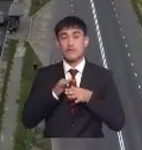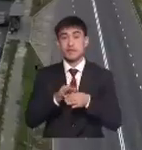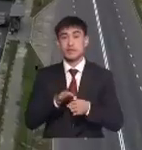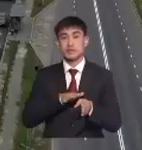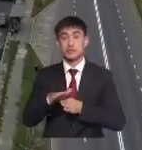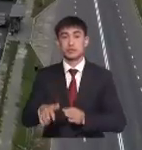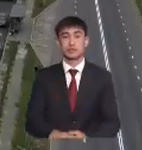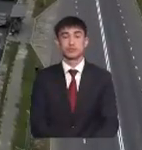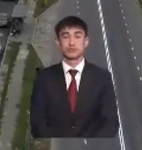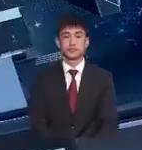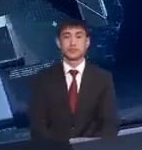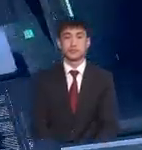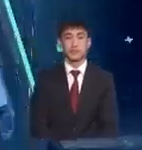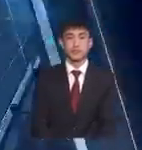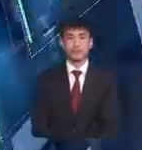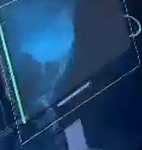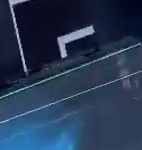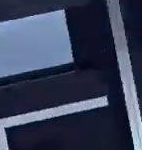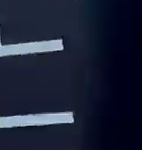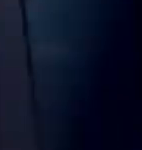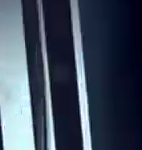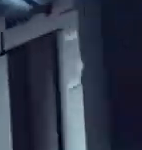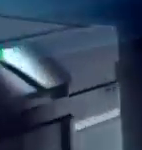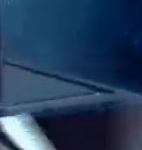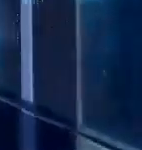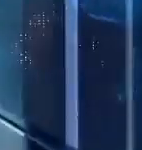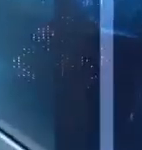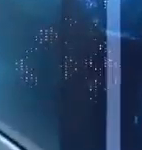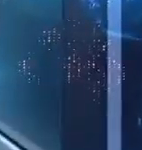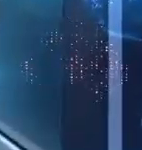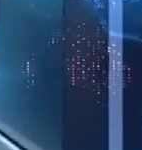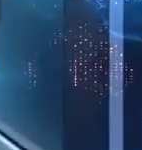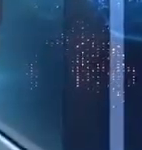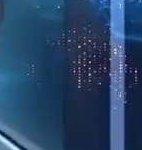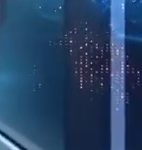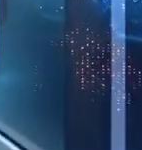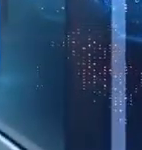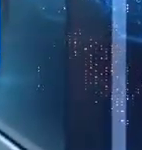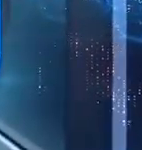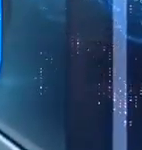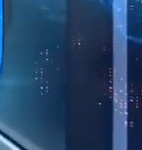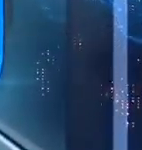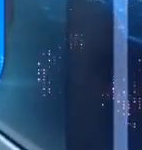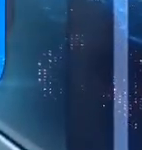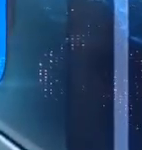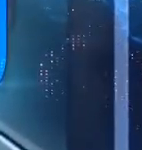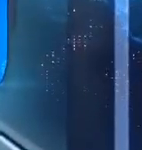в эксплуатацию. Айгерим Купаева, Ержан Дуйсен, Габит Кабдрахман, телерадиокомпания ЖЕТСУ.